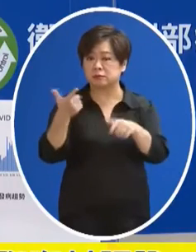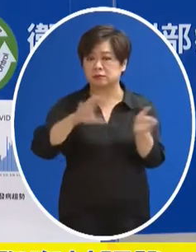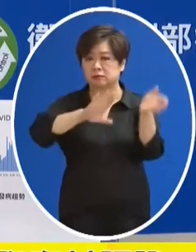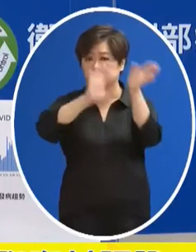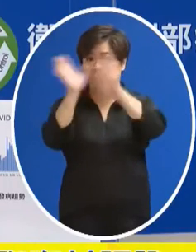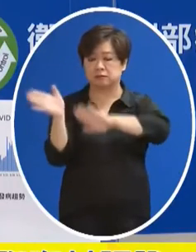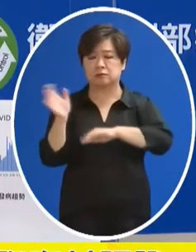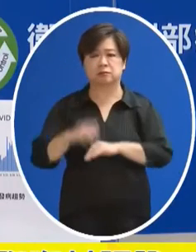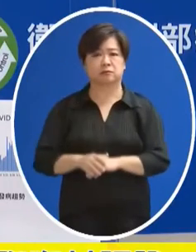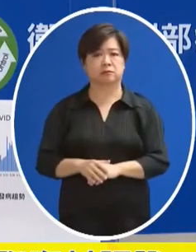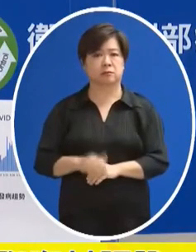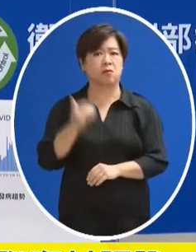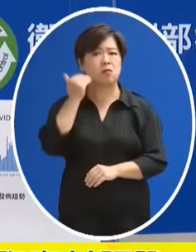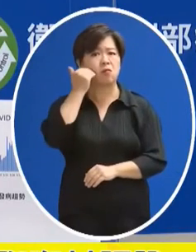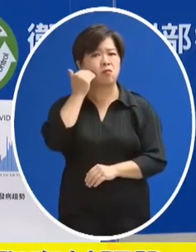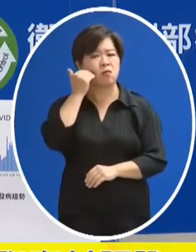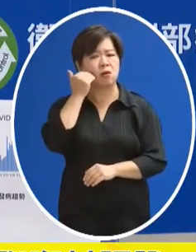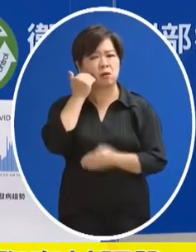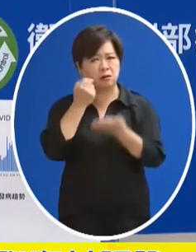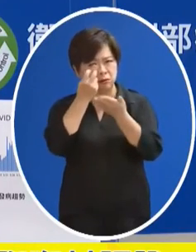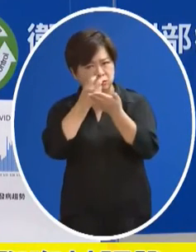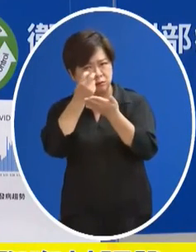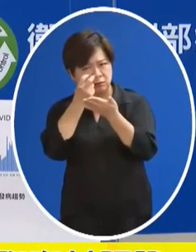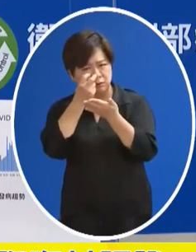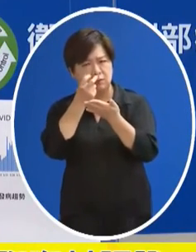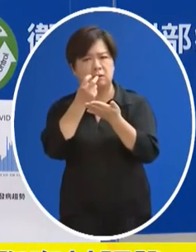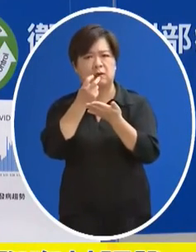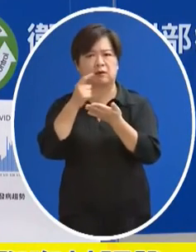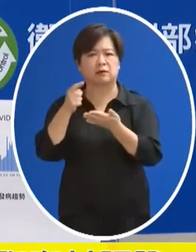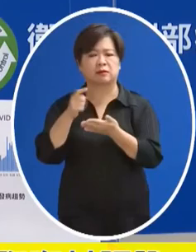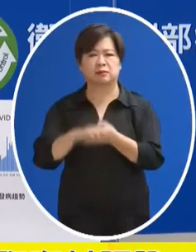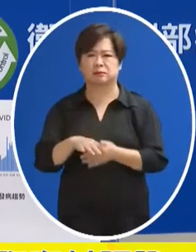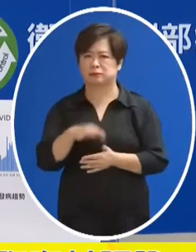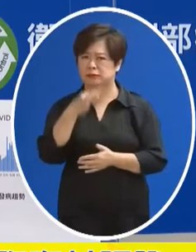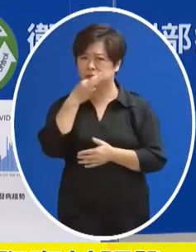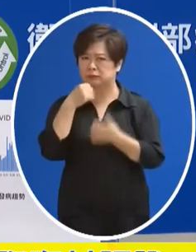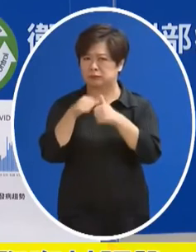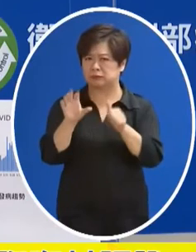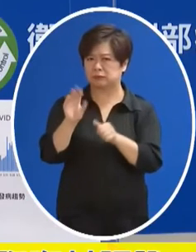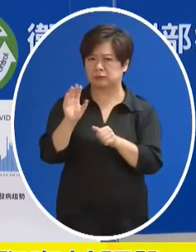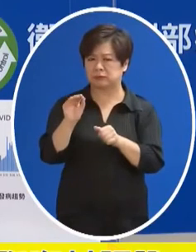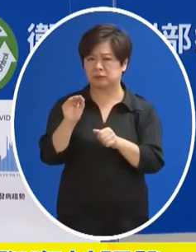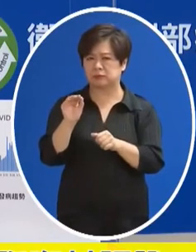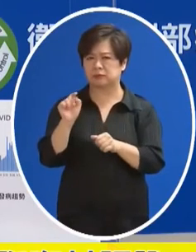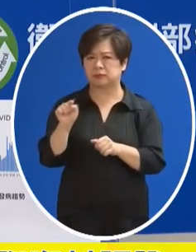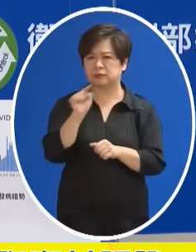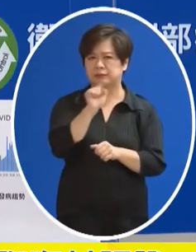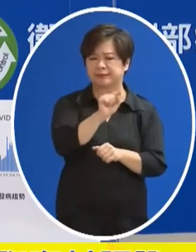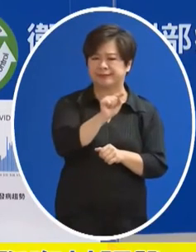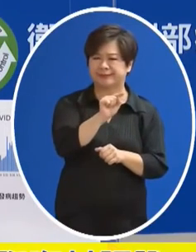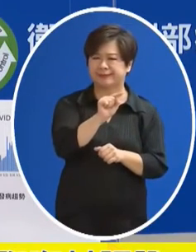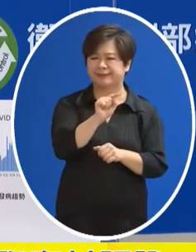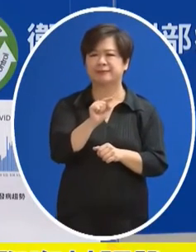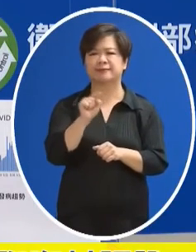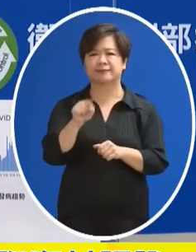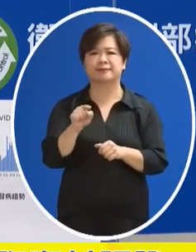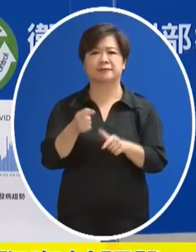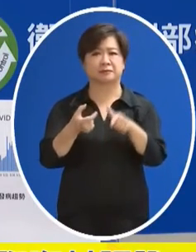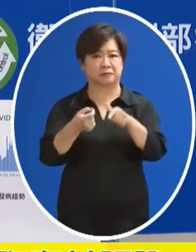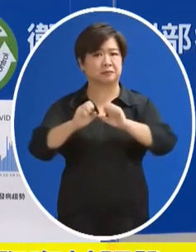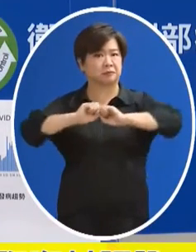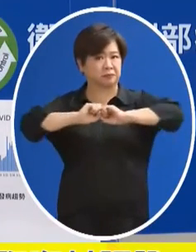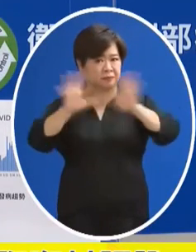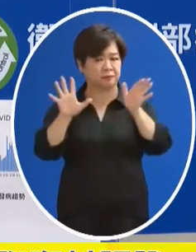就是说如果跟这个相关的审查哈会产生一些不公平的地方的时候，哈，那我们也许在公告的时